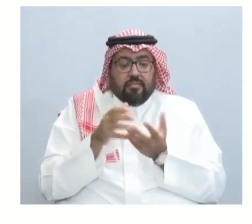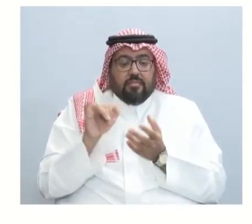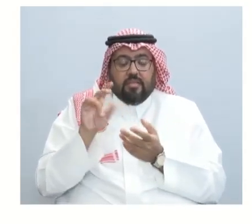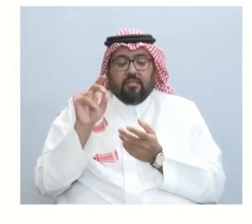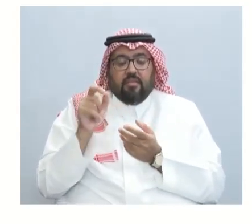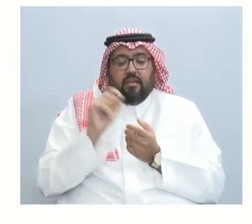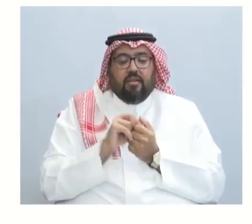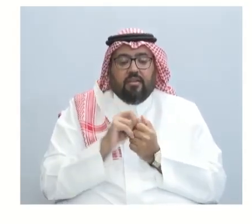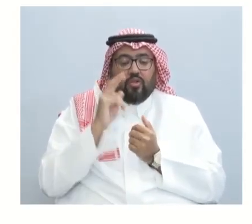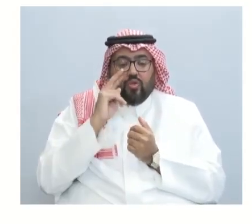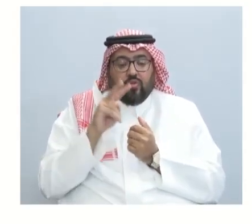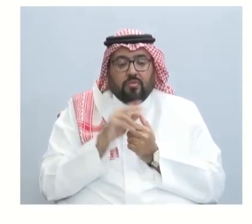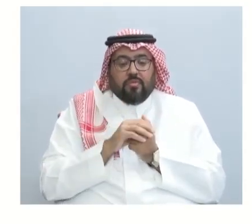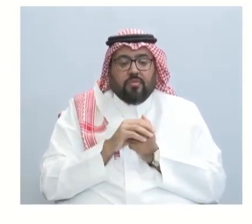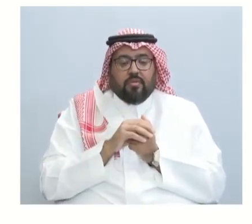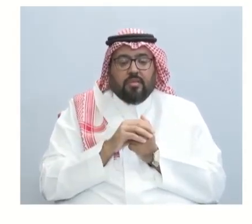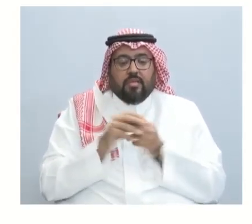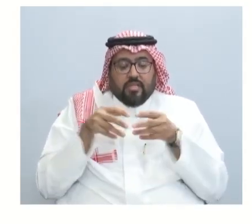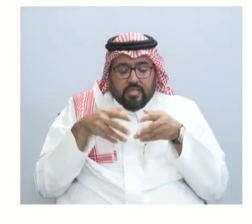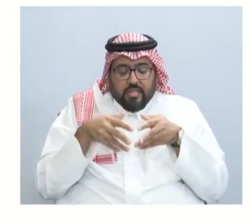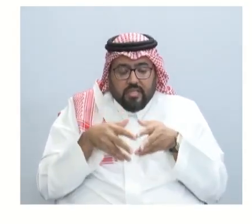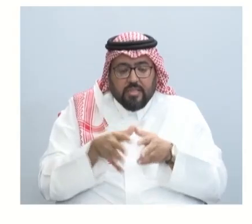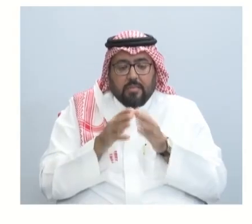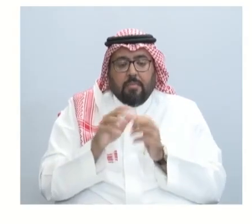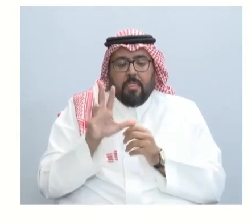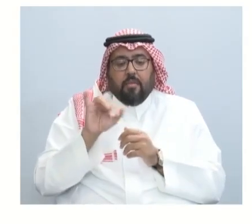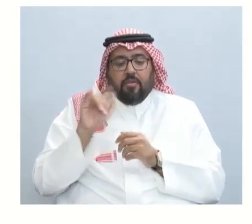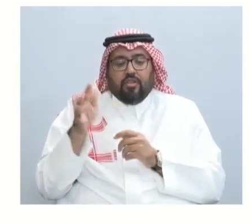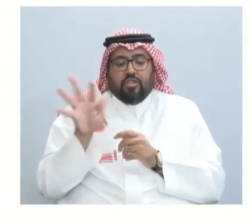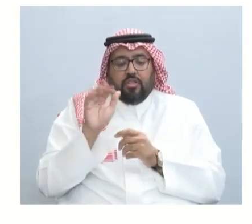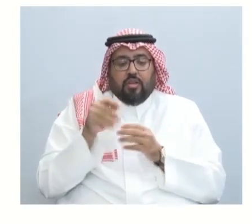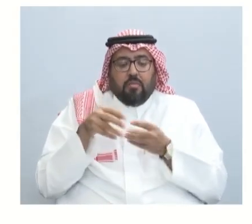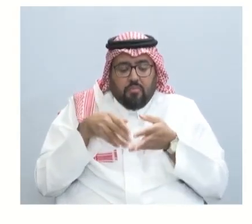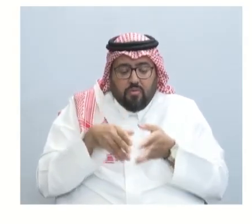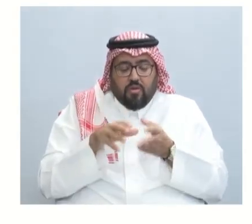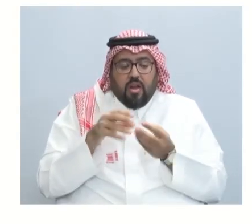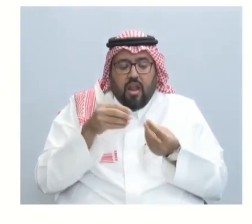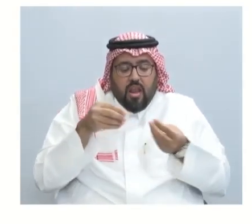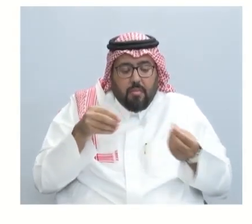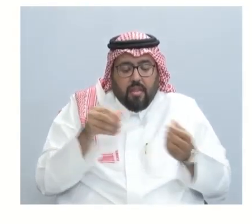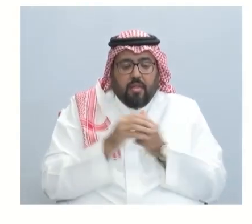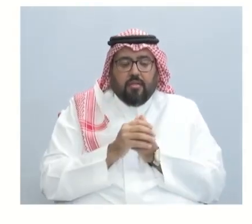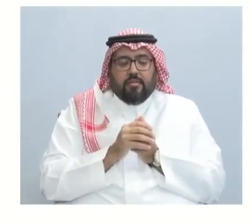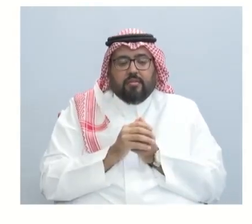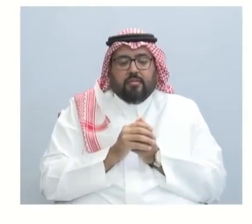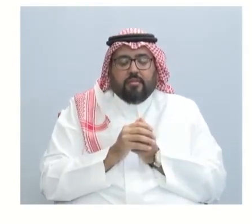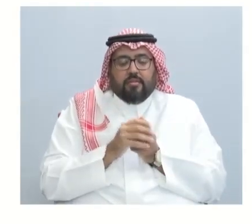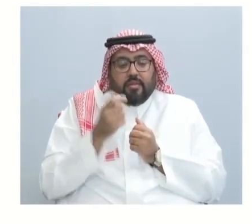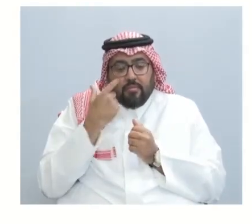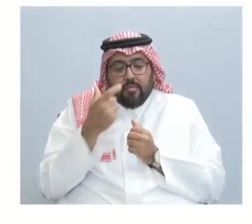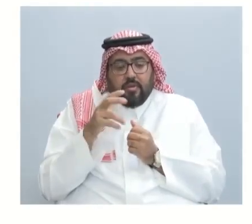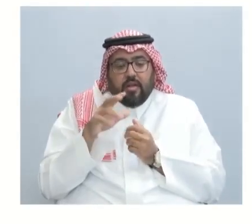لاحظنا انها سمحت او سمحت المرشح بمرور الرمل ومنع بذلك مرور